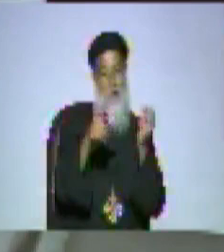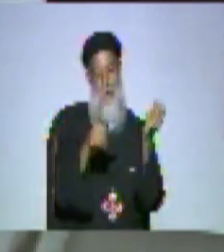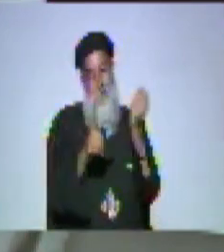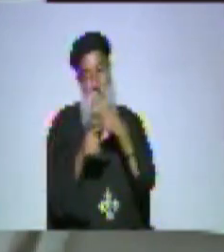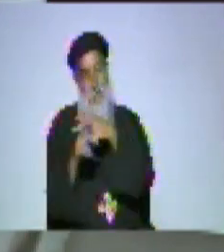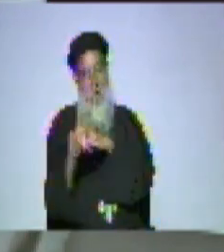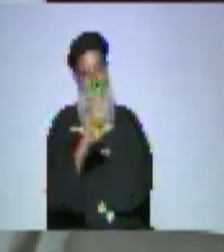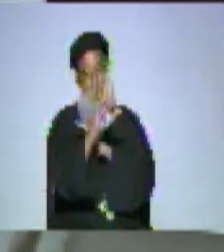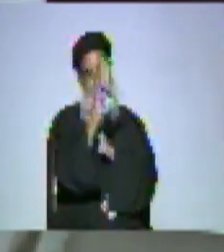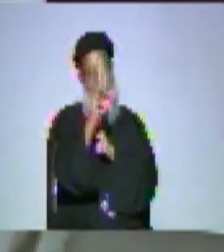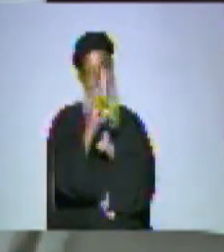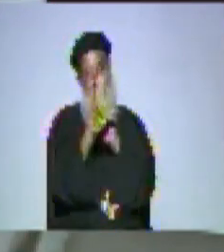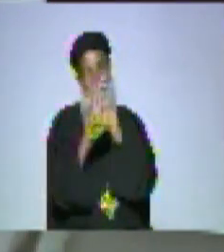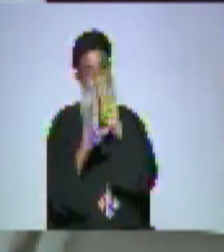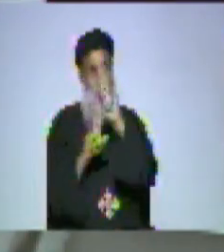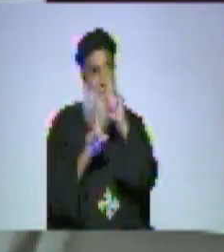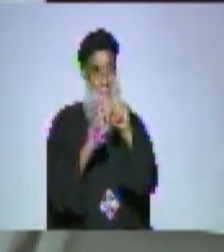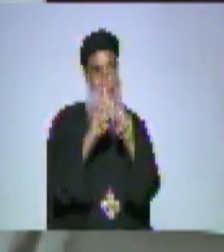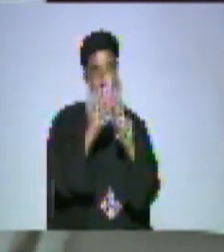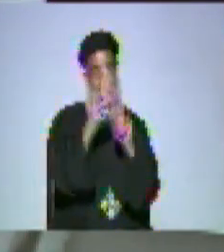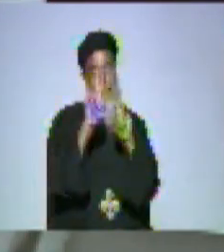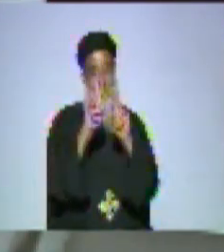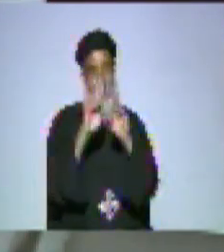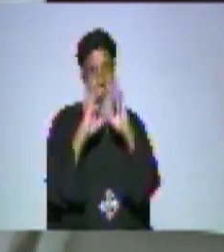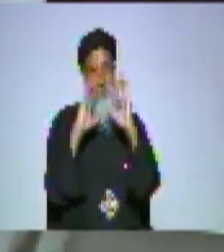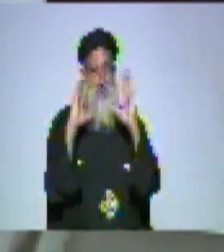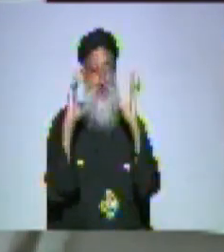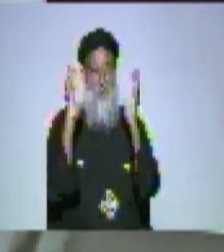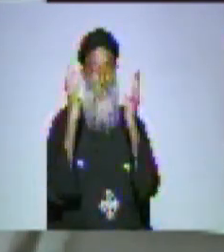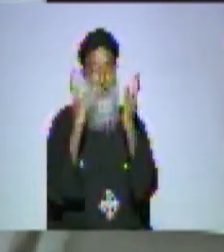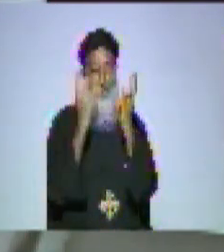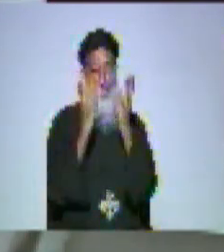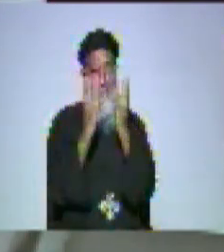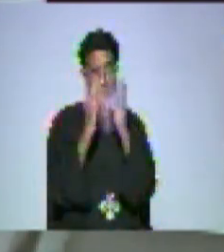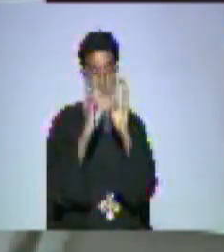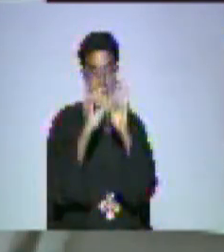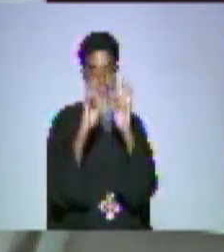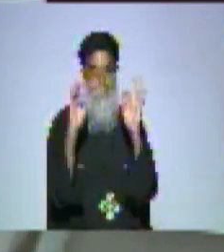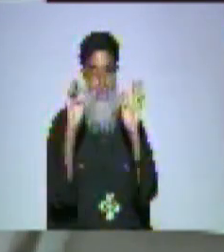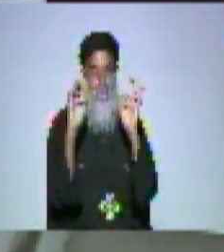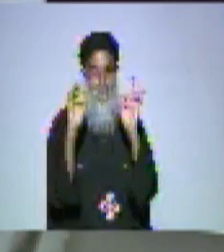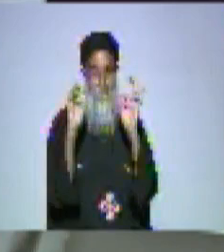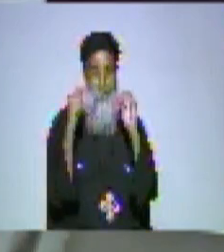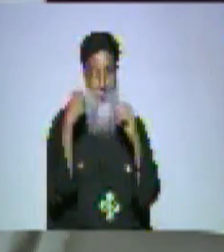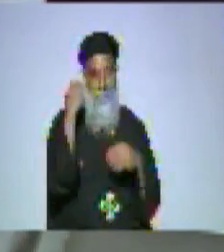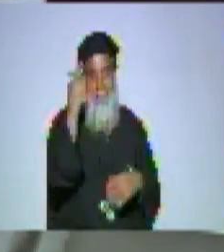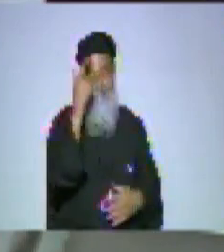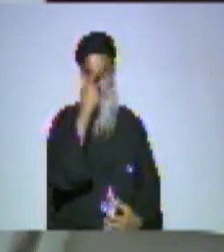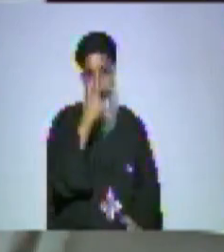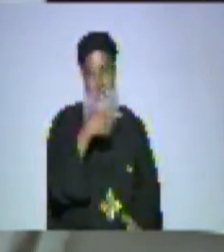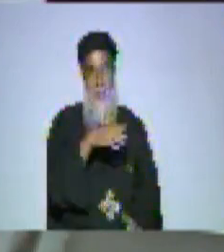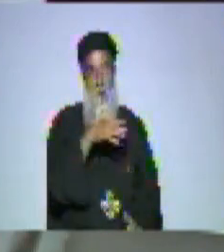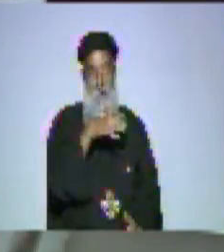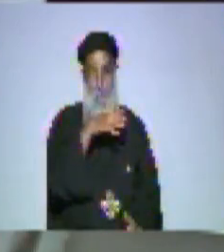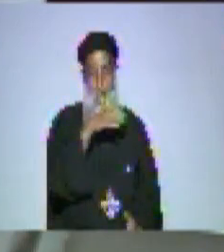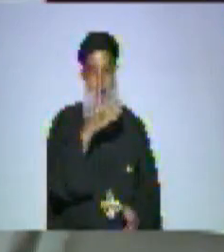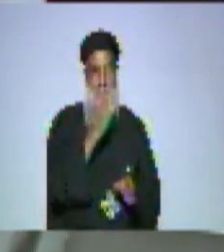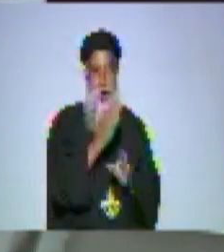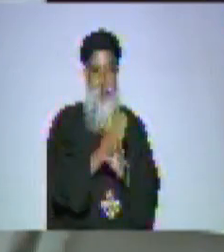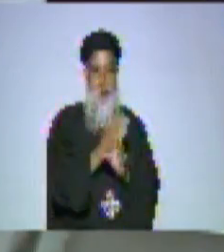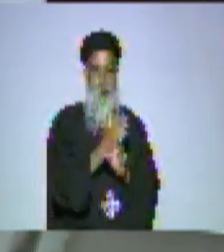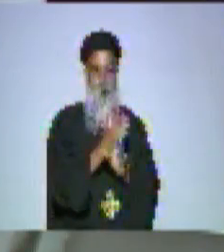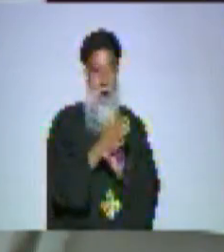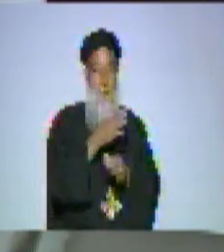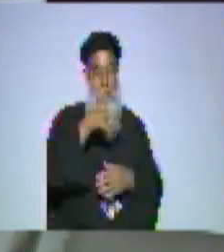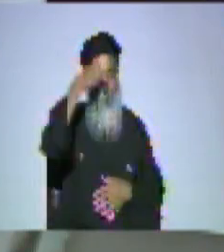عليها ومن خلال ده كله كان وجهه نظر ابونا اب اعتراف